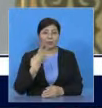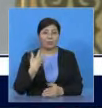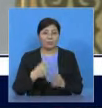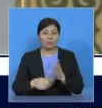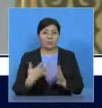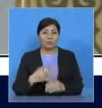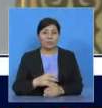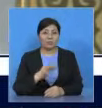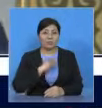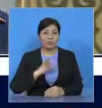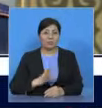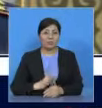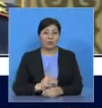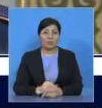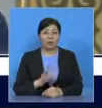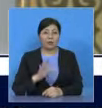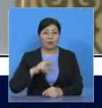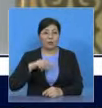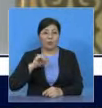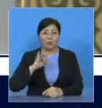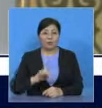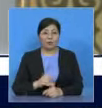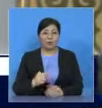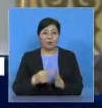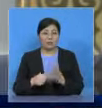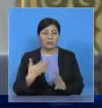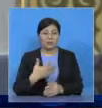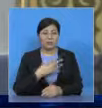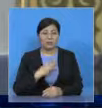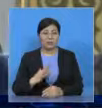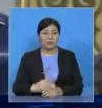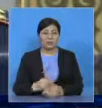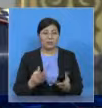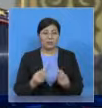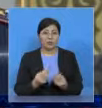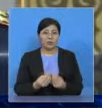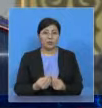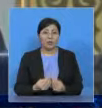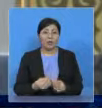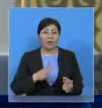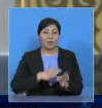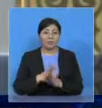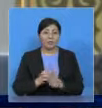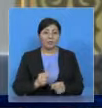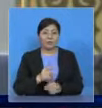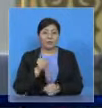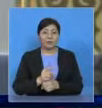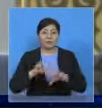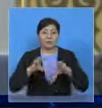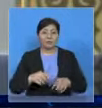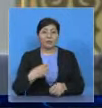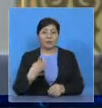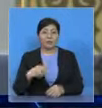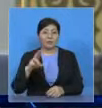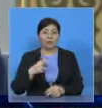65%, оперативно-следственных подразделений на 55% и участковых на 25%. Кроме того, в рамках реализации поручений главы государства с 1